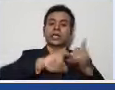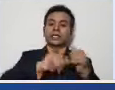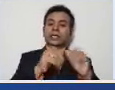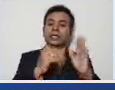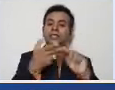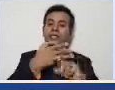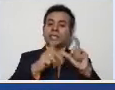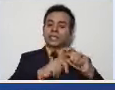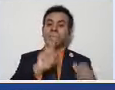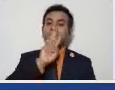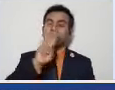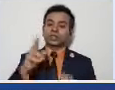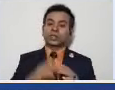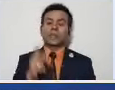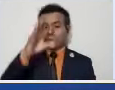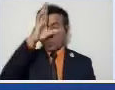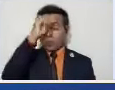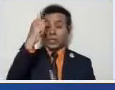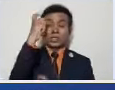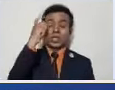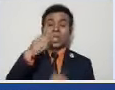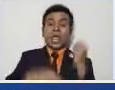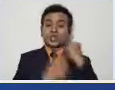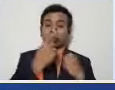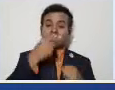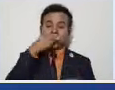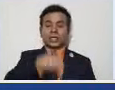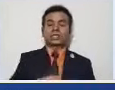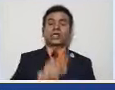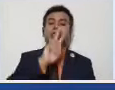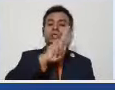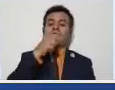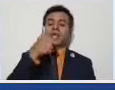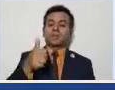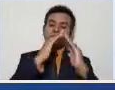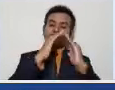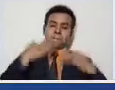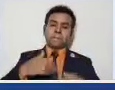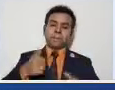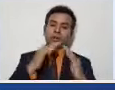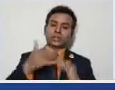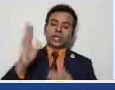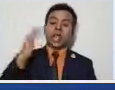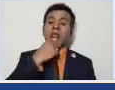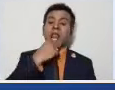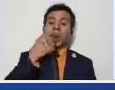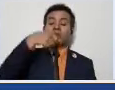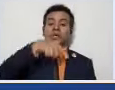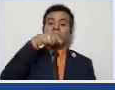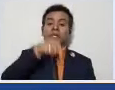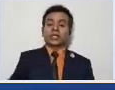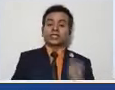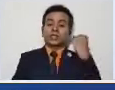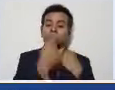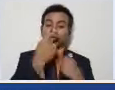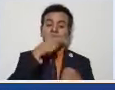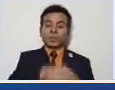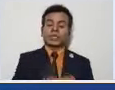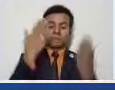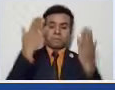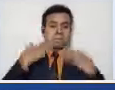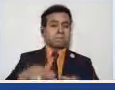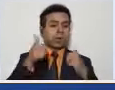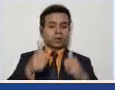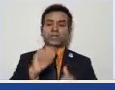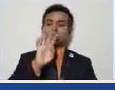এবং রিজেন্ট হসপিটাল থেকে 15 জন সাজেদা ফাউন্ডেশন হসপিটাল থেকে 22 জন রাজারবাগ পুলিশ হাসপাতাল থেকে